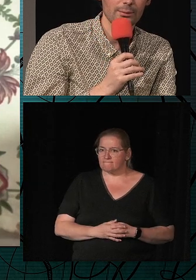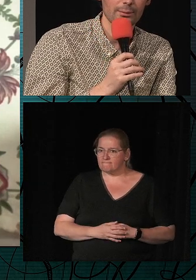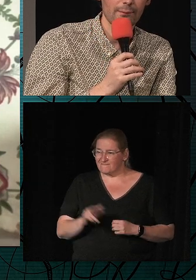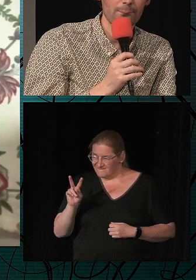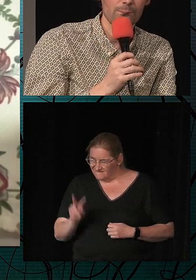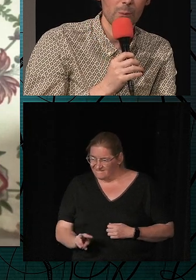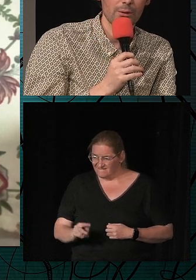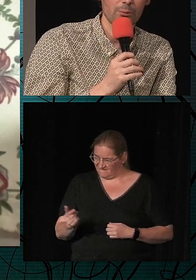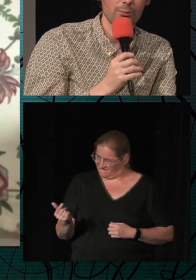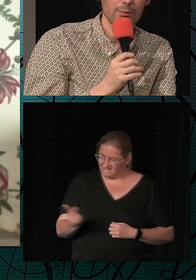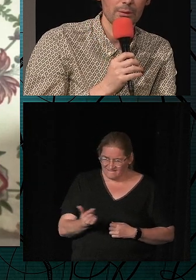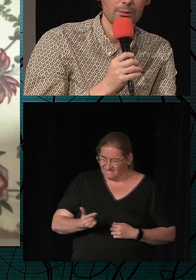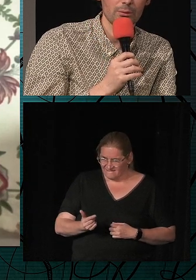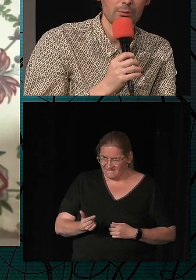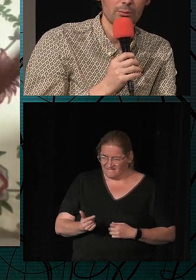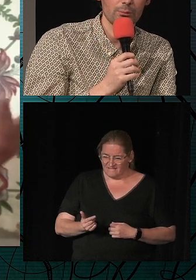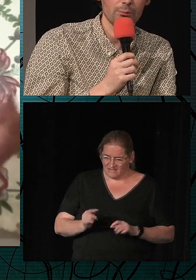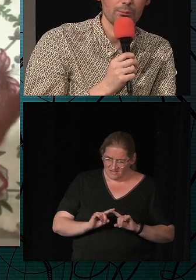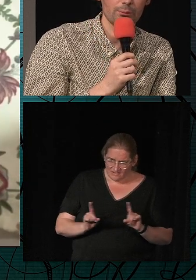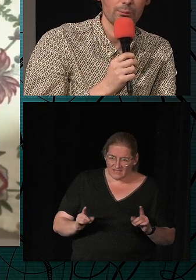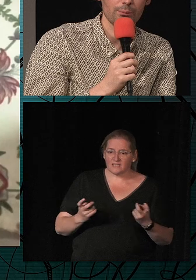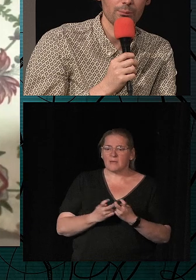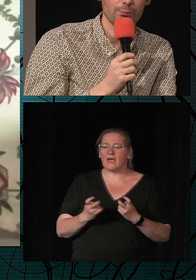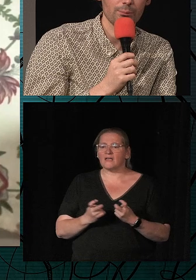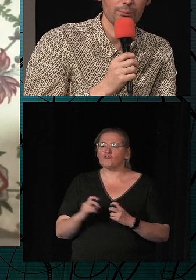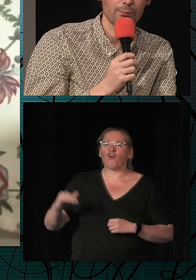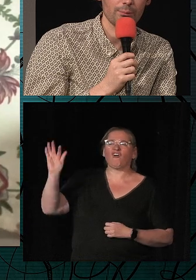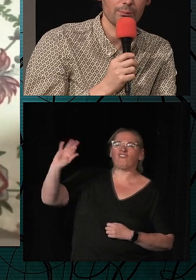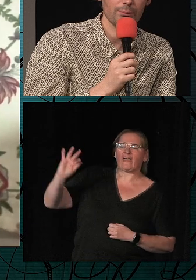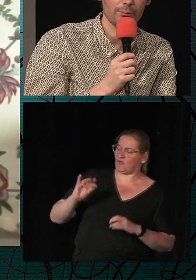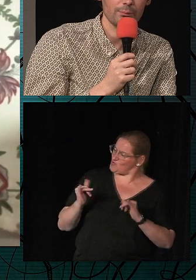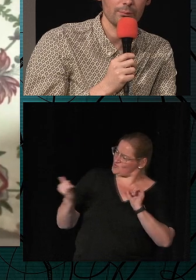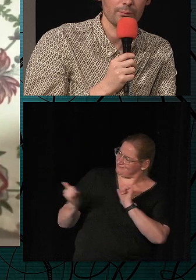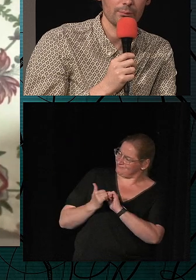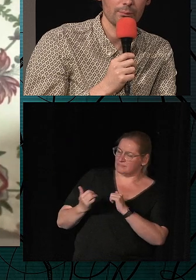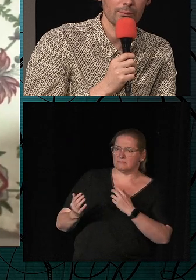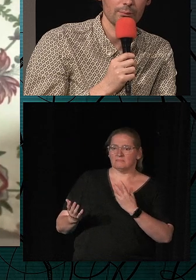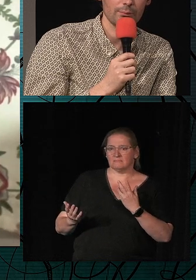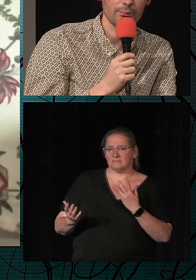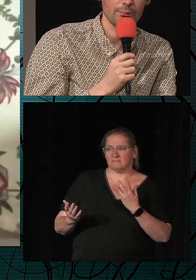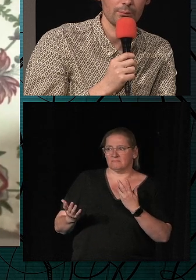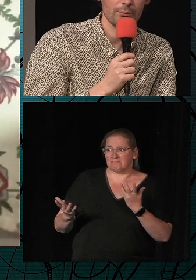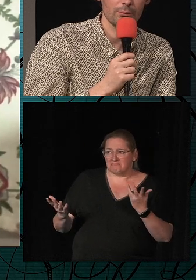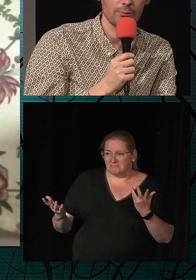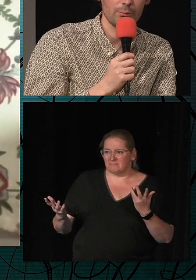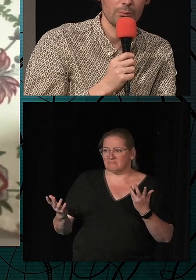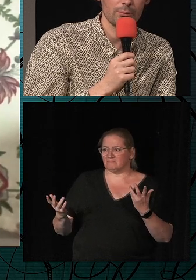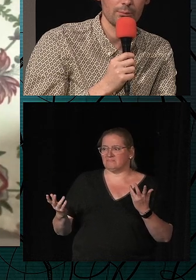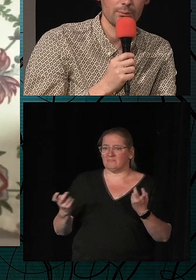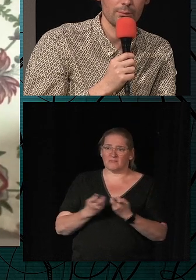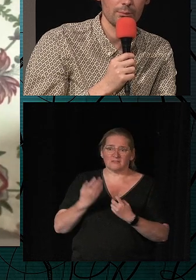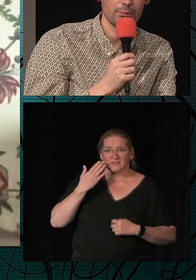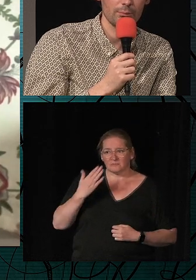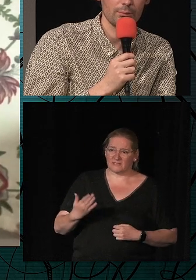s'il y a vraiment beaucoup de différence effectivement entre jouer avec son grand frère jouer avec enfin justement est-ce qu'on joue quand on est en back seat